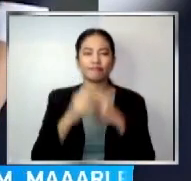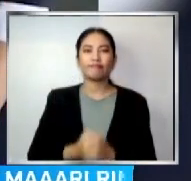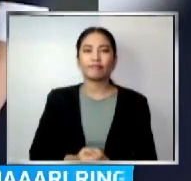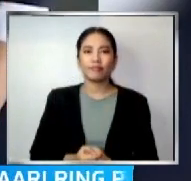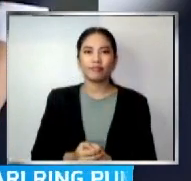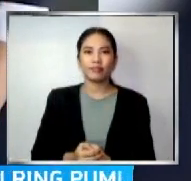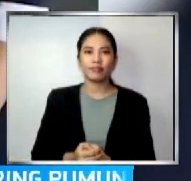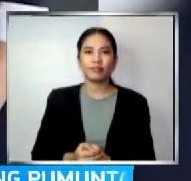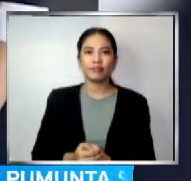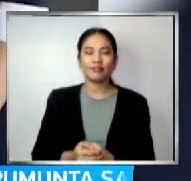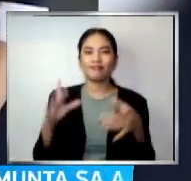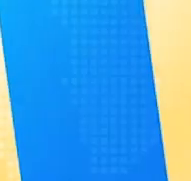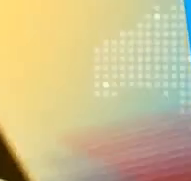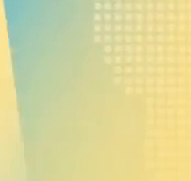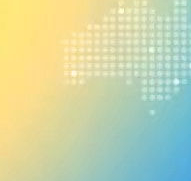Santiago, GMA News.